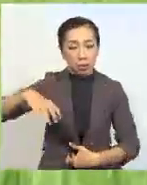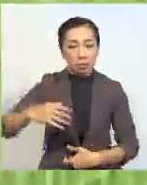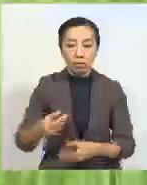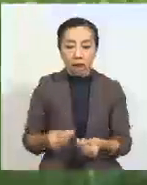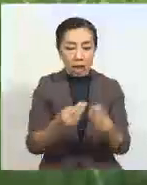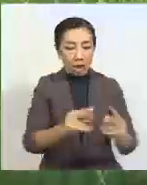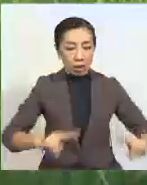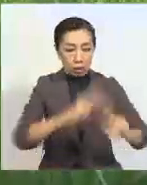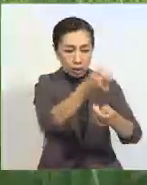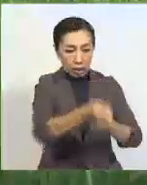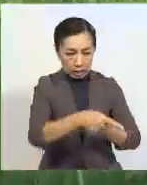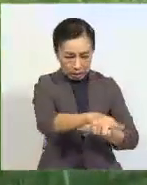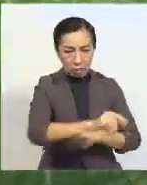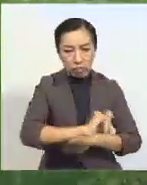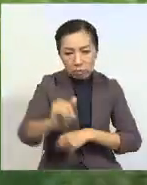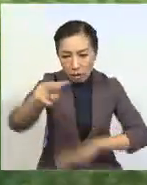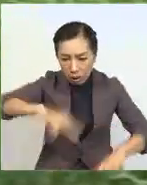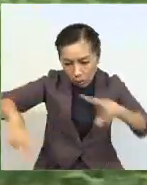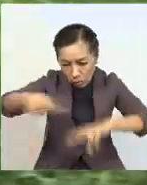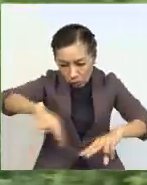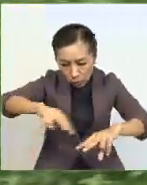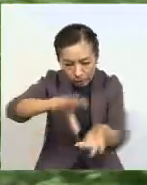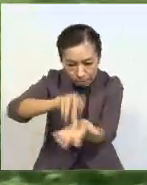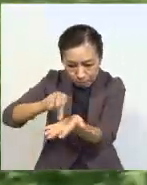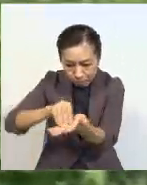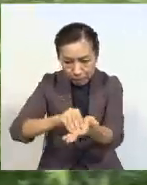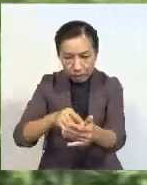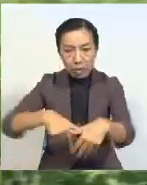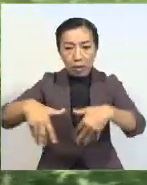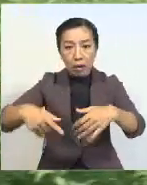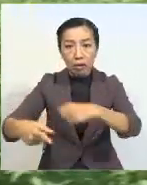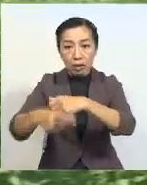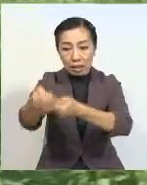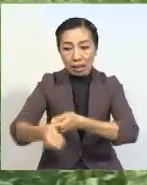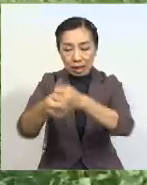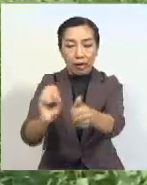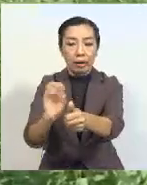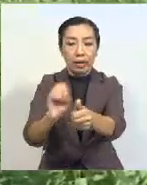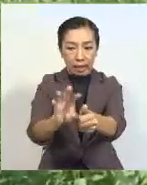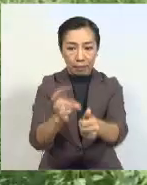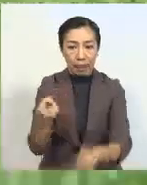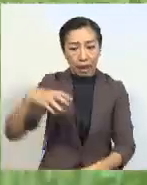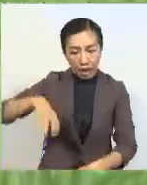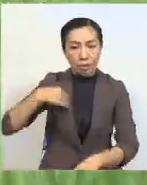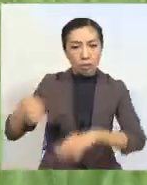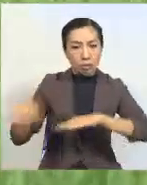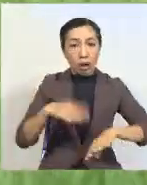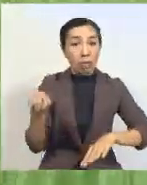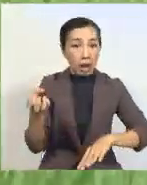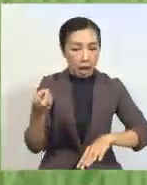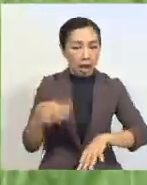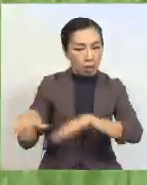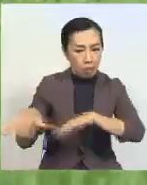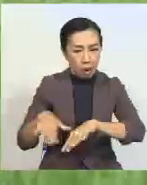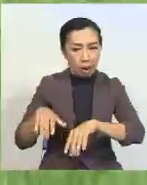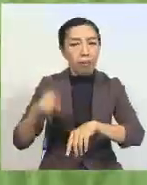กษตรและสหกรณ์ลงพื้นที่ไปสำรวจแล้วก็ให้คำแนะนำซึ่งทางกรมการข้าวเองจะมีการเตรียมเมล็ดพันธุ์ข้าวปลูกให้กับเ